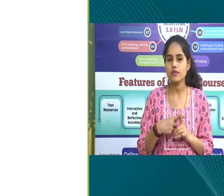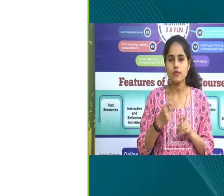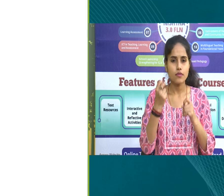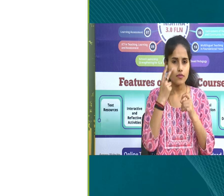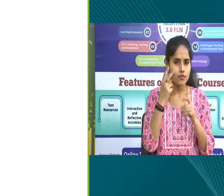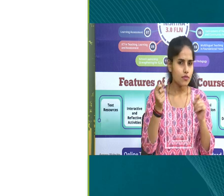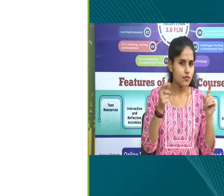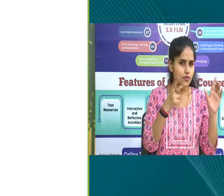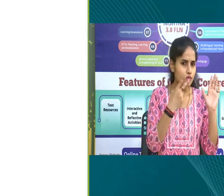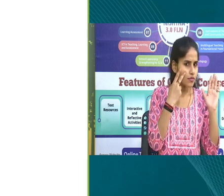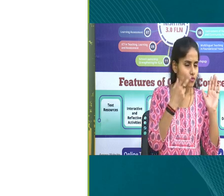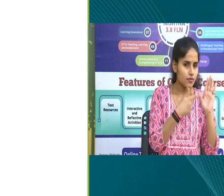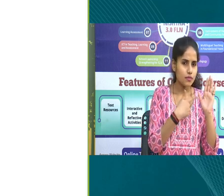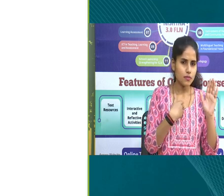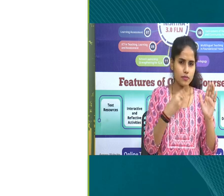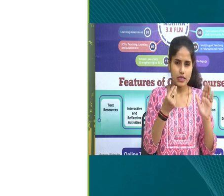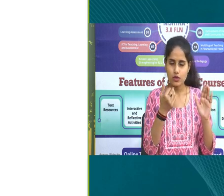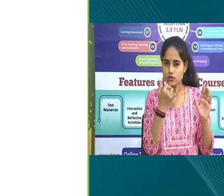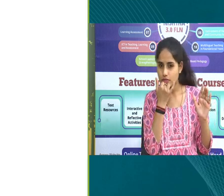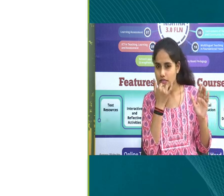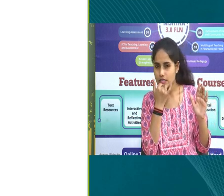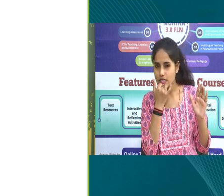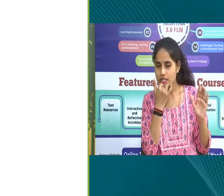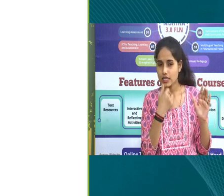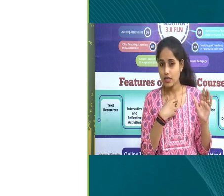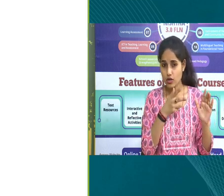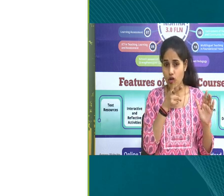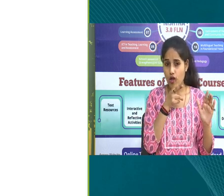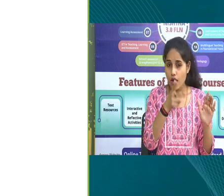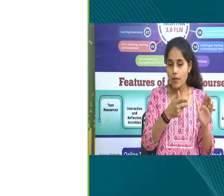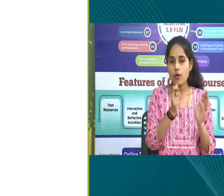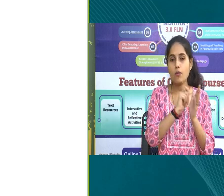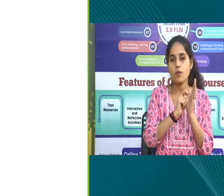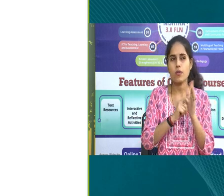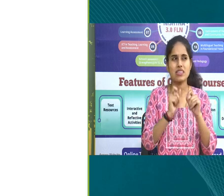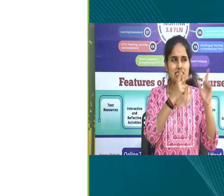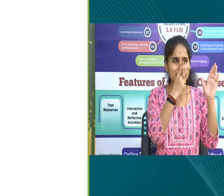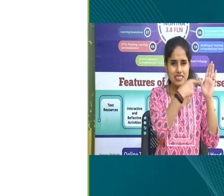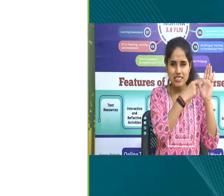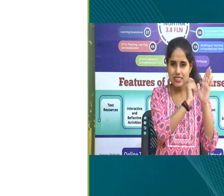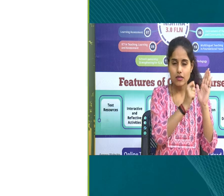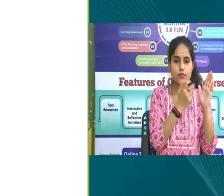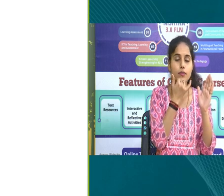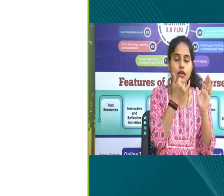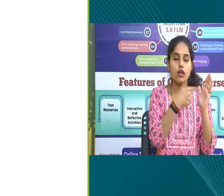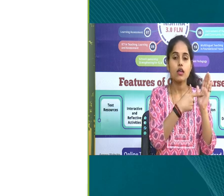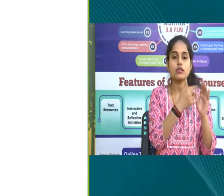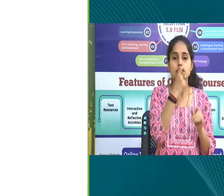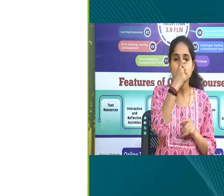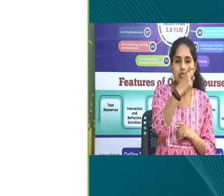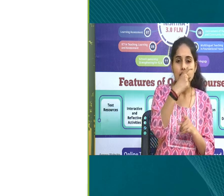लर्नर्स मैं यहां पे कुछ मिस्टेक है मैं आपको जो बोल रही हूं आपको अपनी नोटबुक पे नोट कर लीजिएगा 7x²